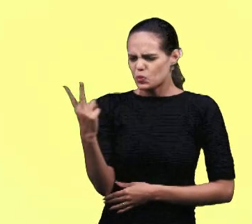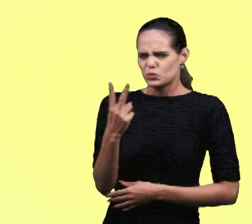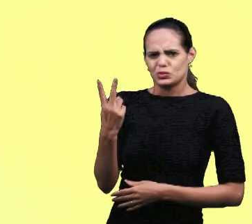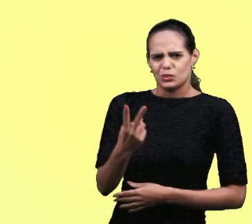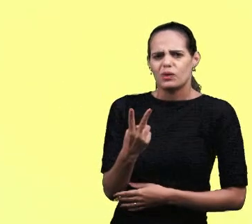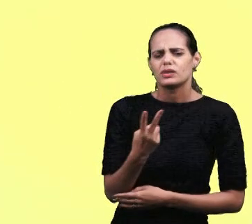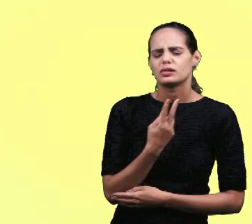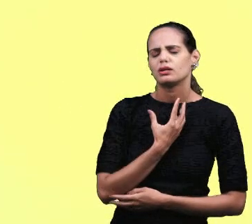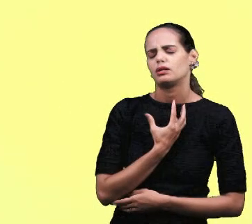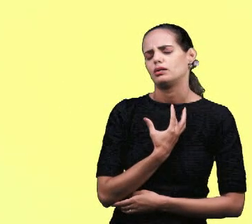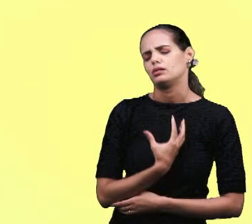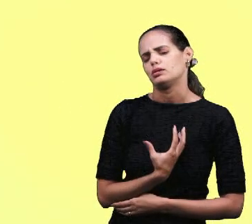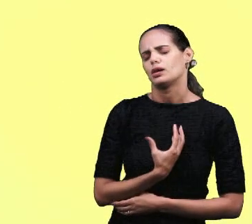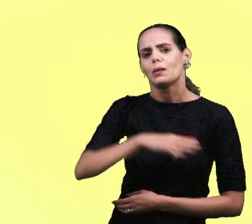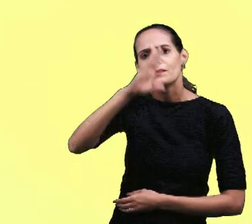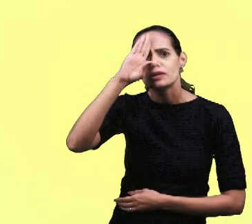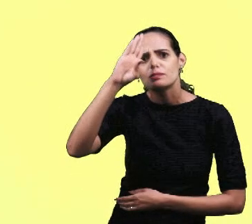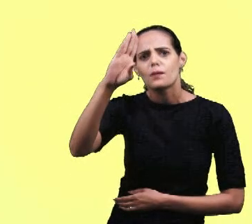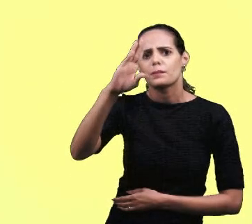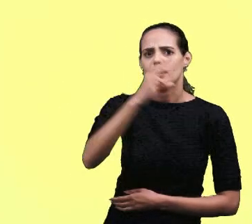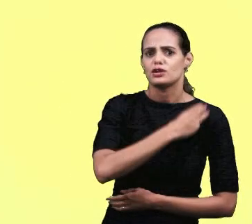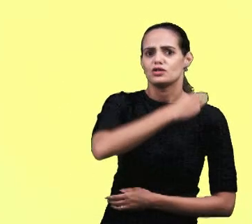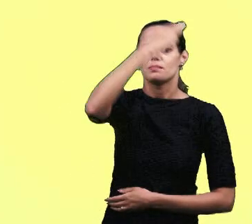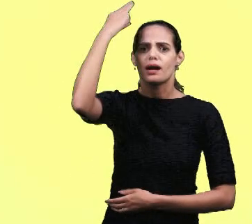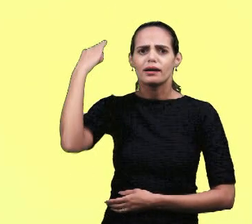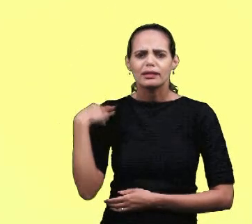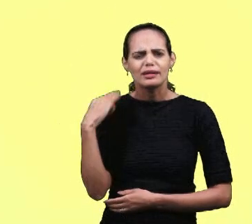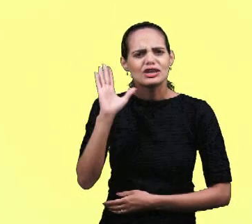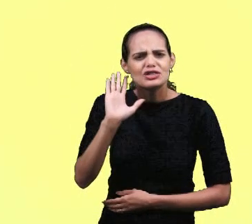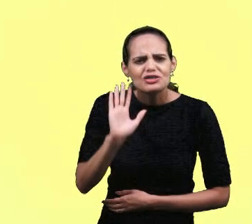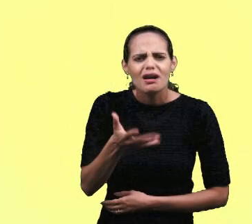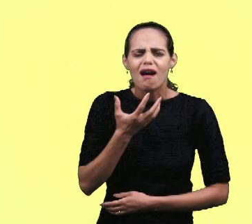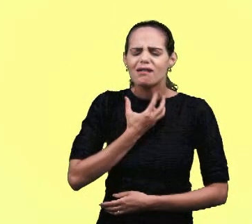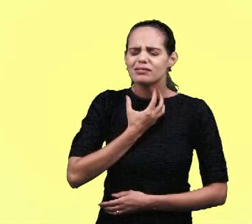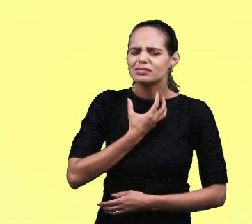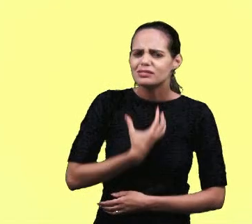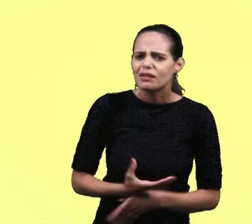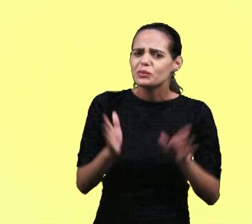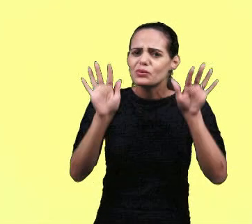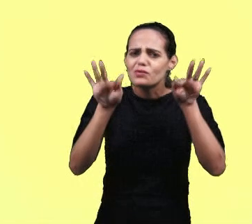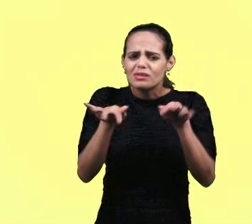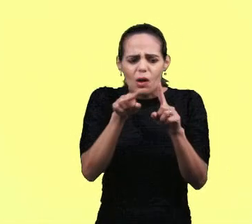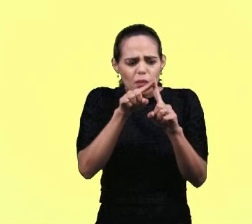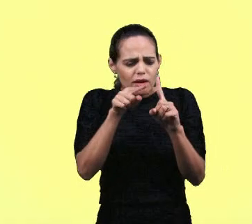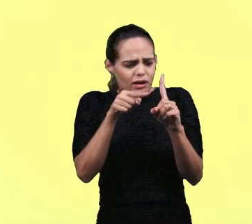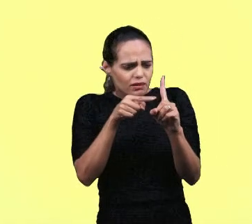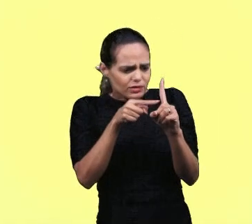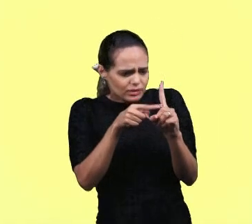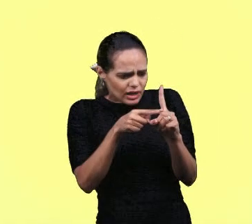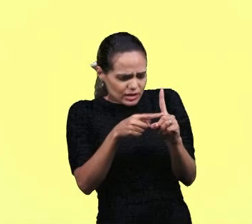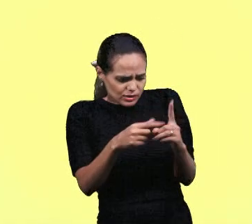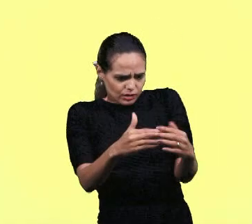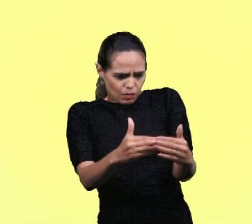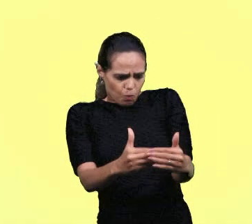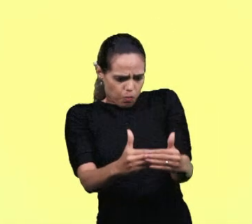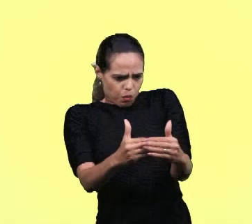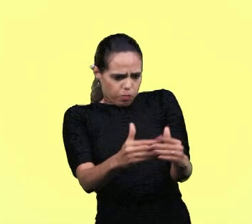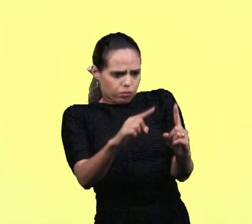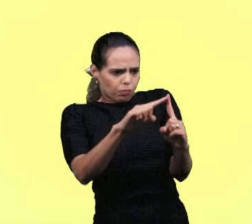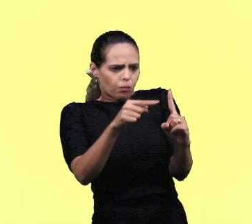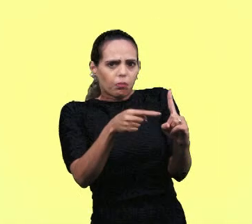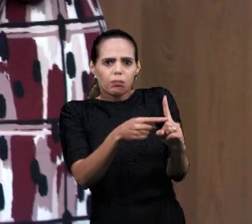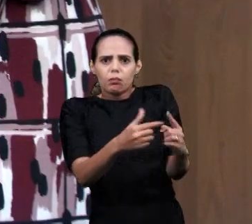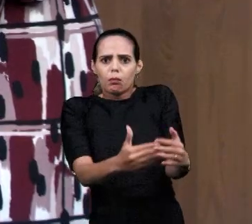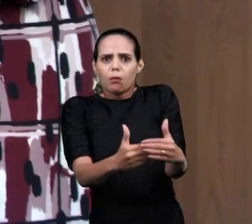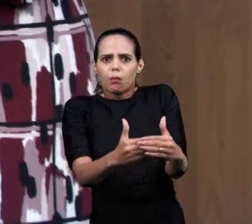Et principalement Marie, à la fin de sa grossesse, avec son gros ventre, José et